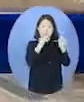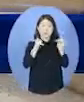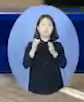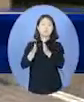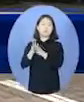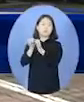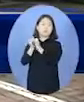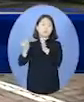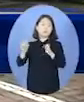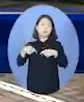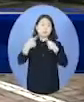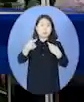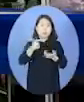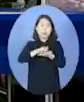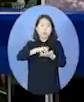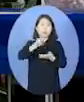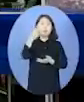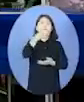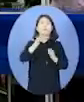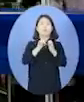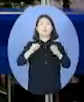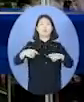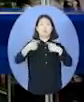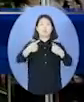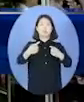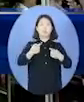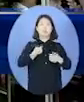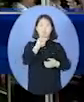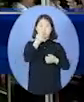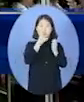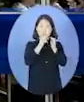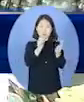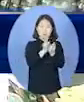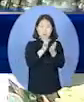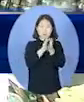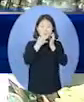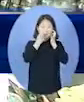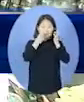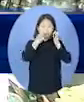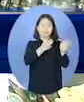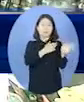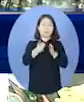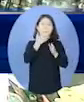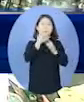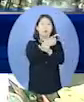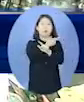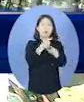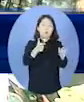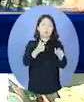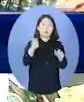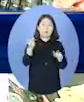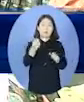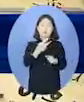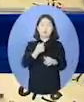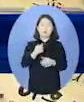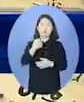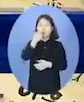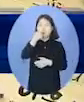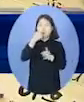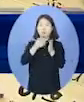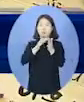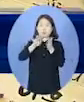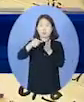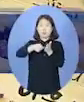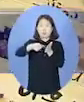주민 등 2천여 명이 참석한 이날 바자회에는 수강생들이 정성껏 준비한 풍성한 먹거리와 함께 교육과정에서